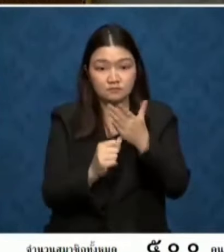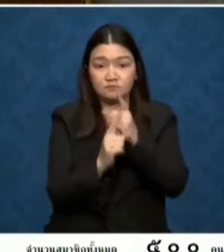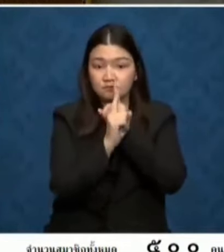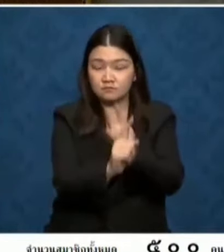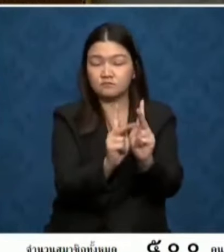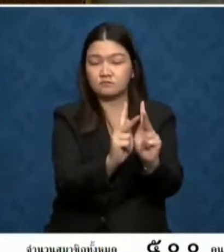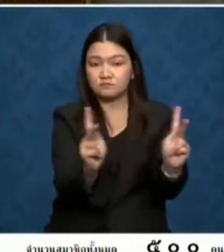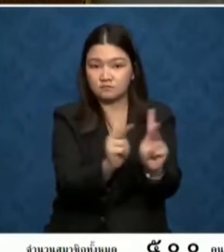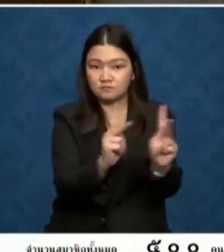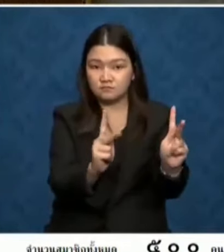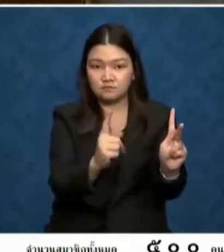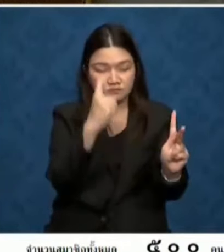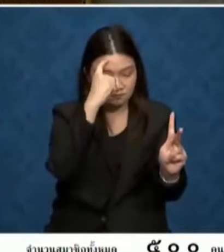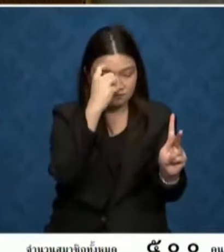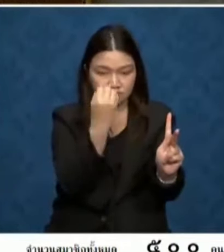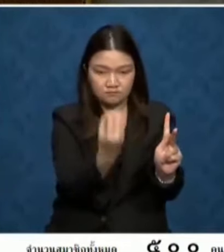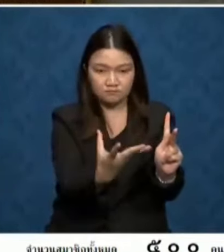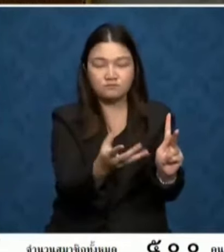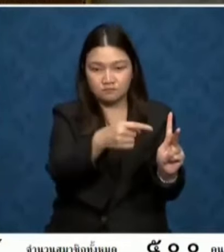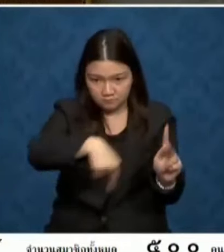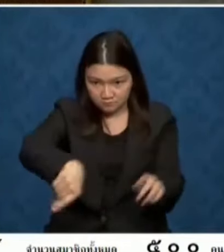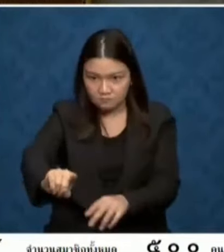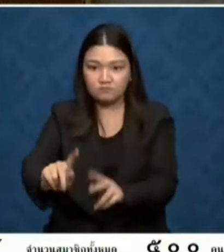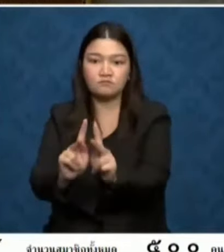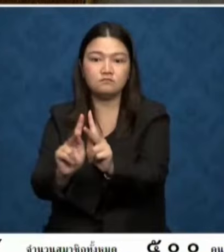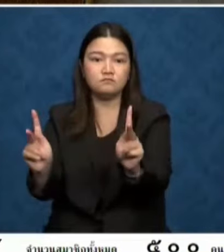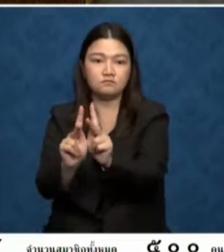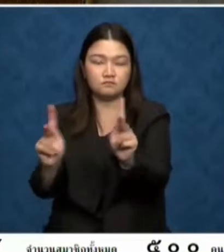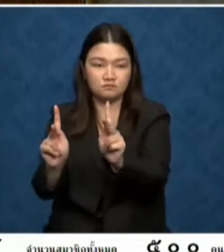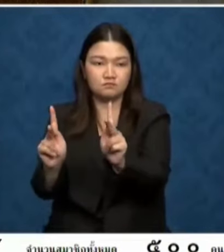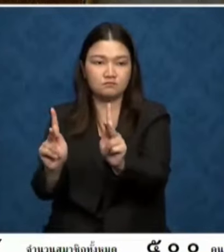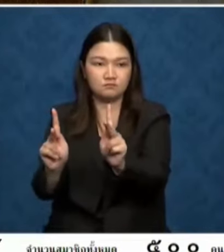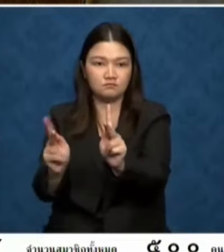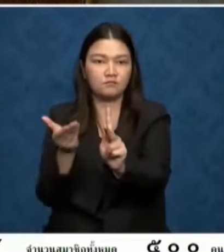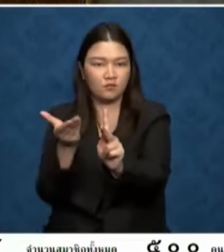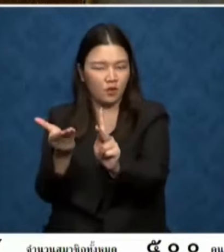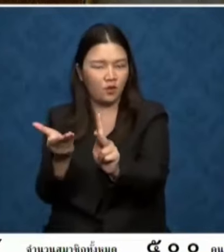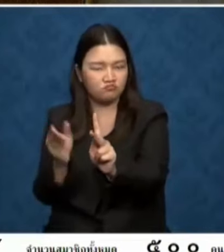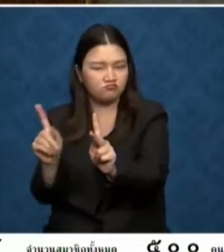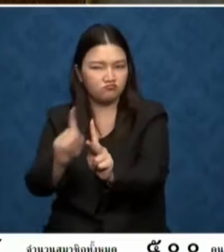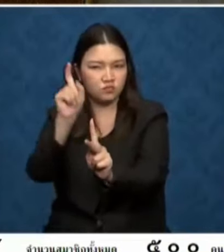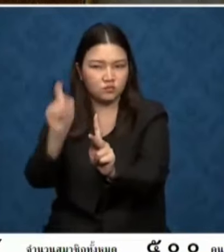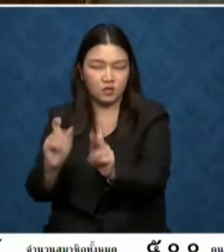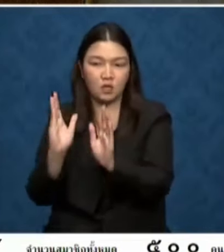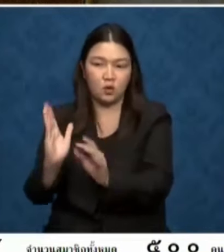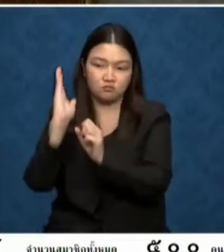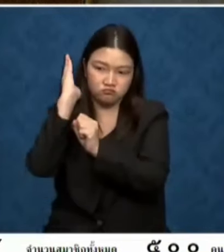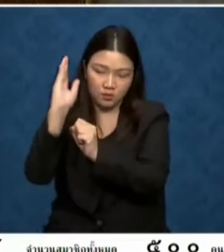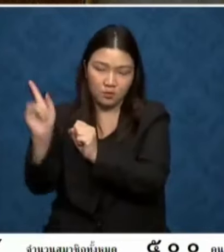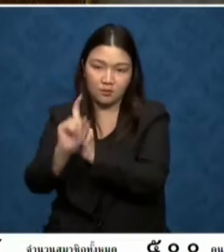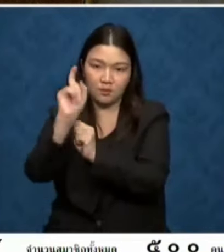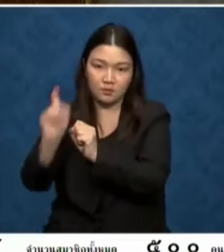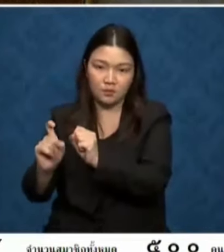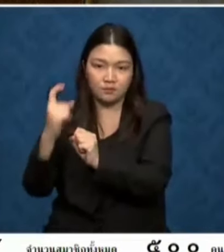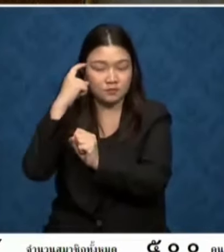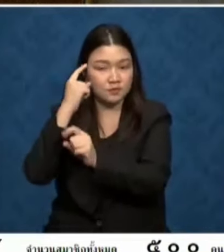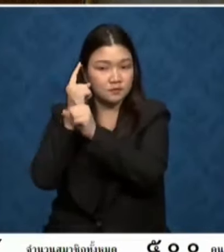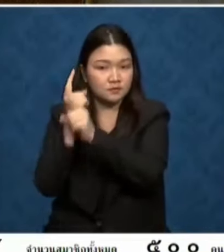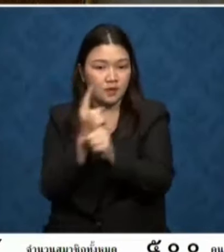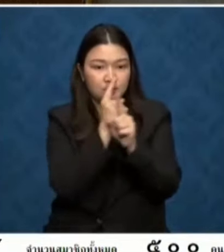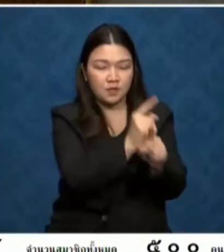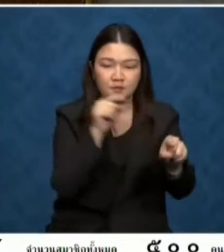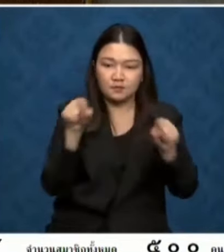กรรมการเสียงข้างมากหรือเห็นด้วยกับร่างของกรรมการที่ขอสงวนความเห็นและผู้แปรยติที่ขอสงวนคำแปรยติครับก่อ